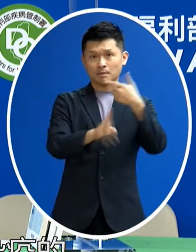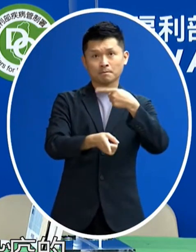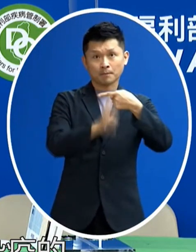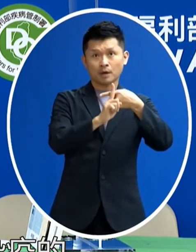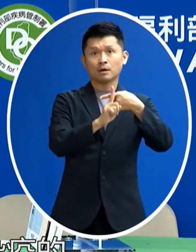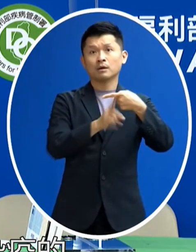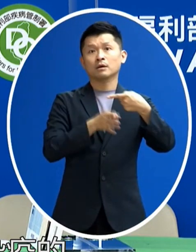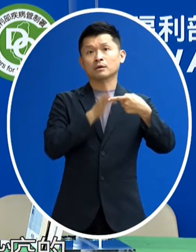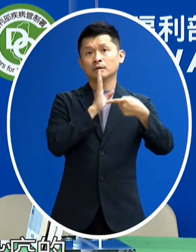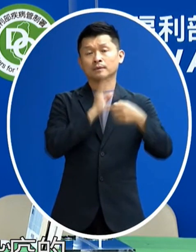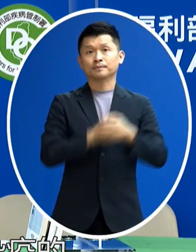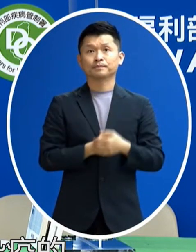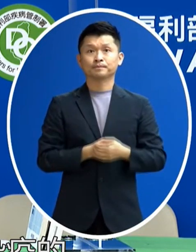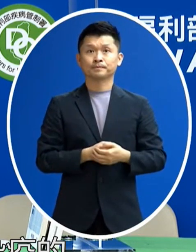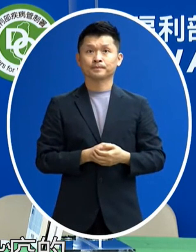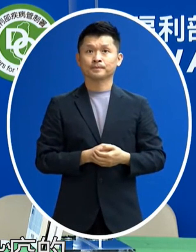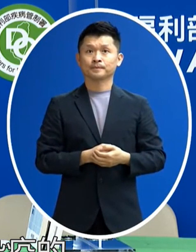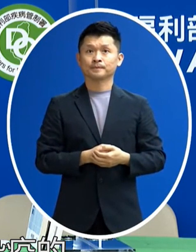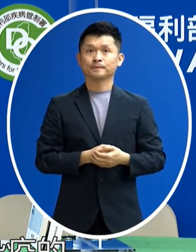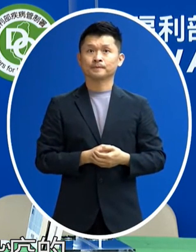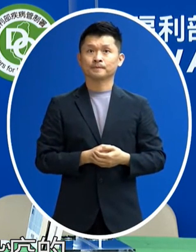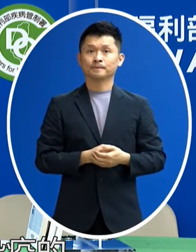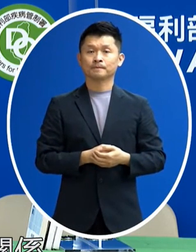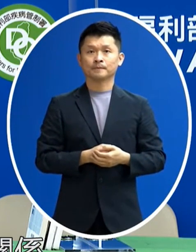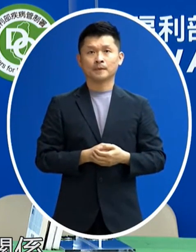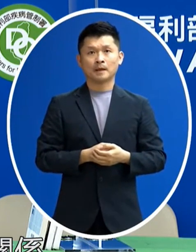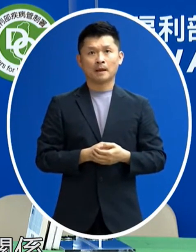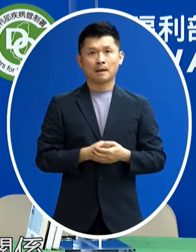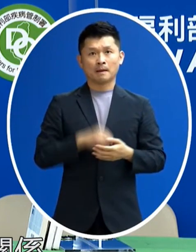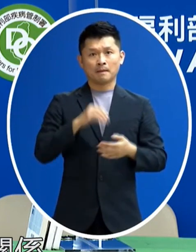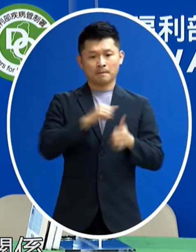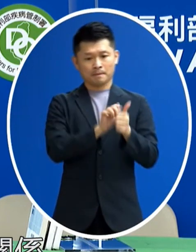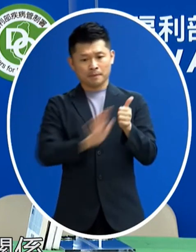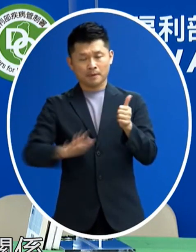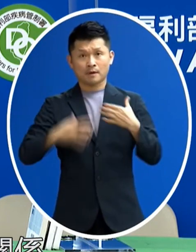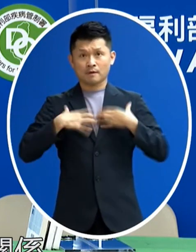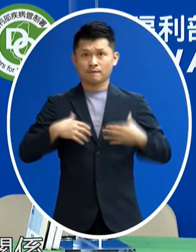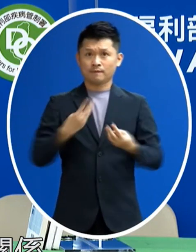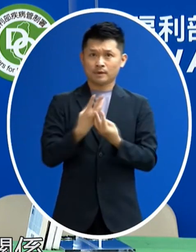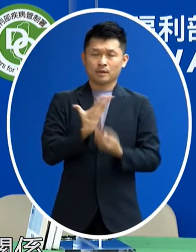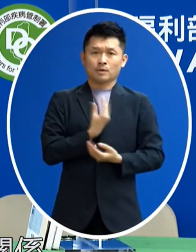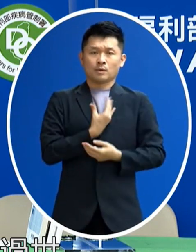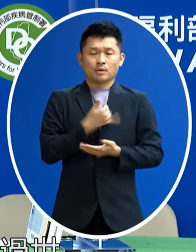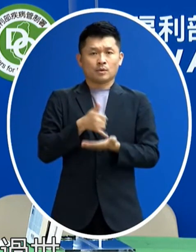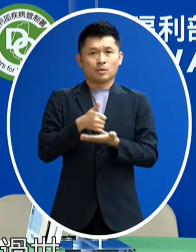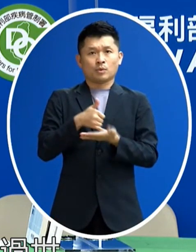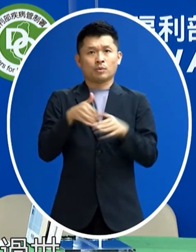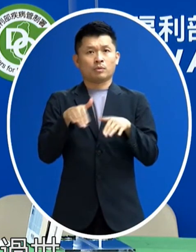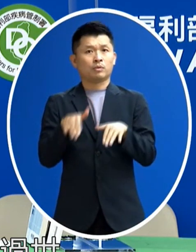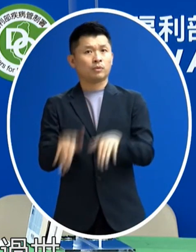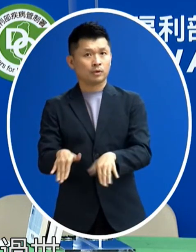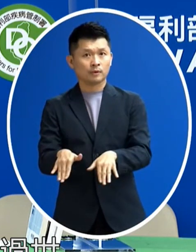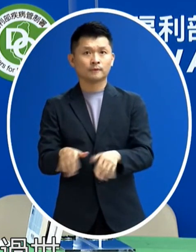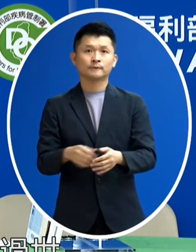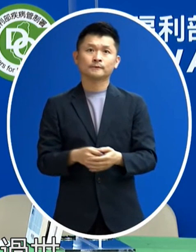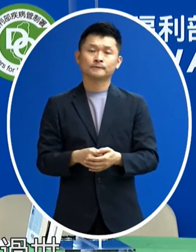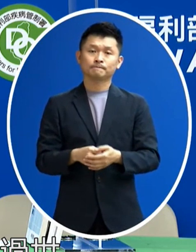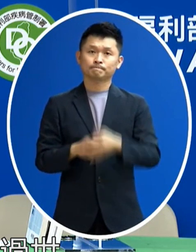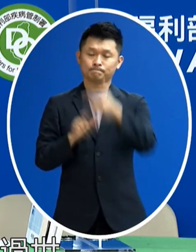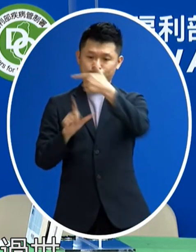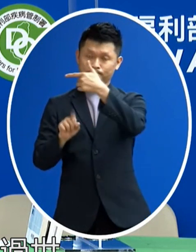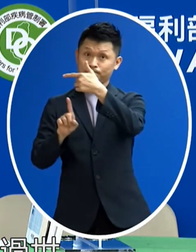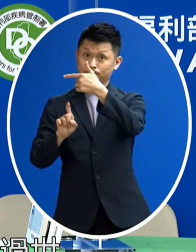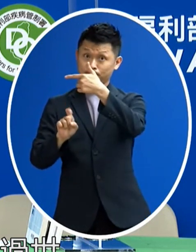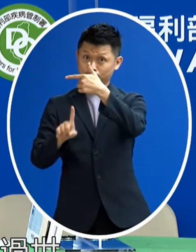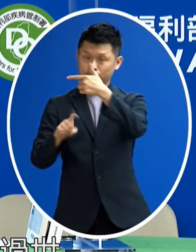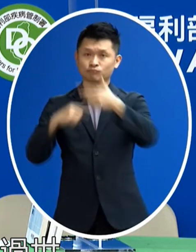诊，然后染疫的很不幸并发了这个肺炎跟心肺衰竭的关系，而在6月11号